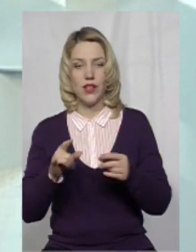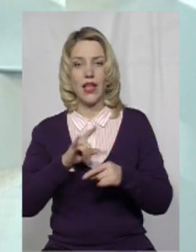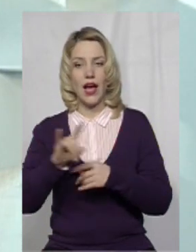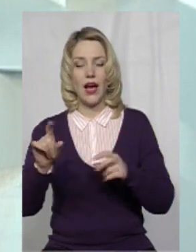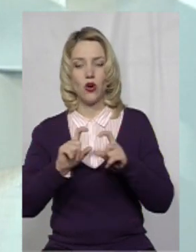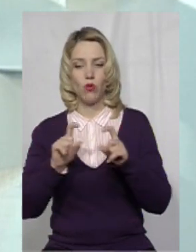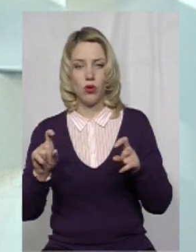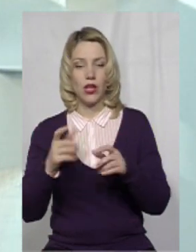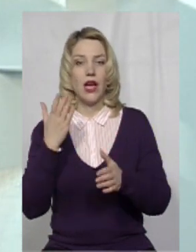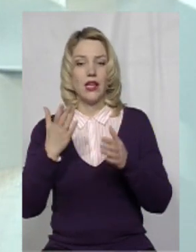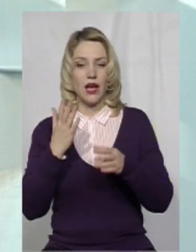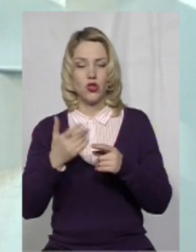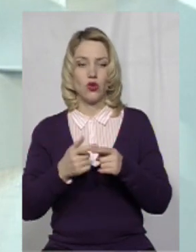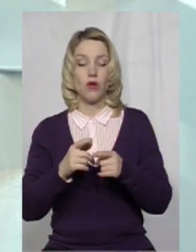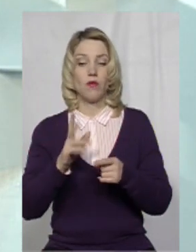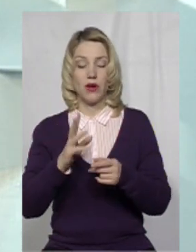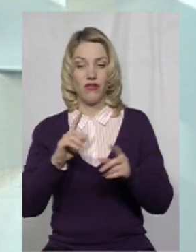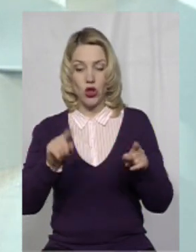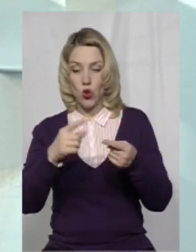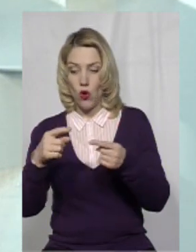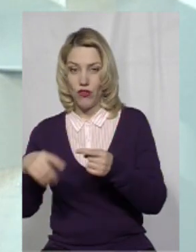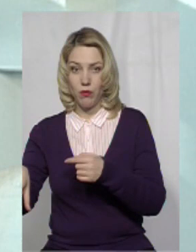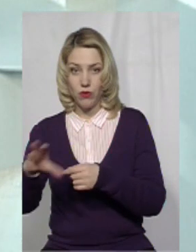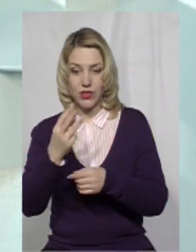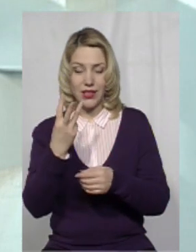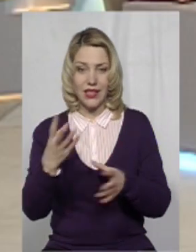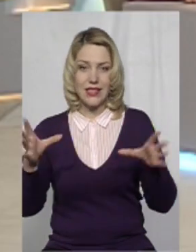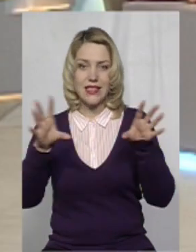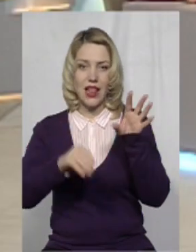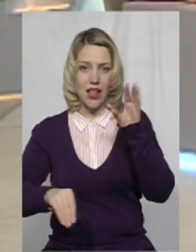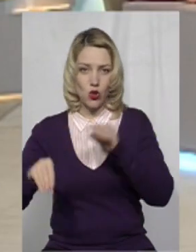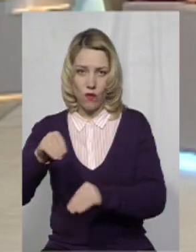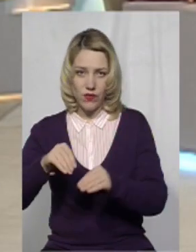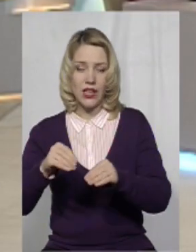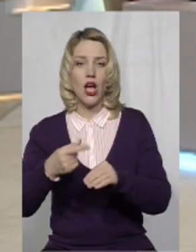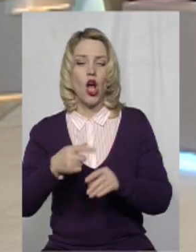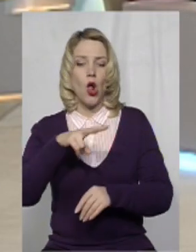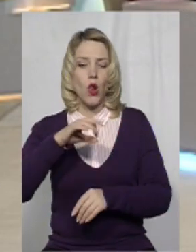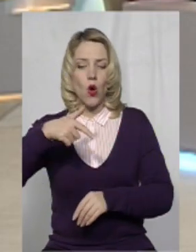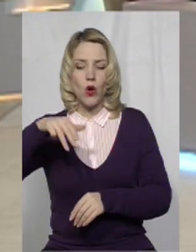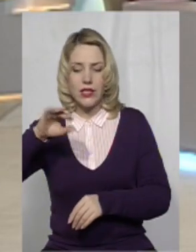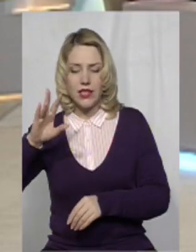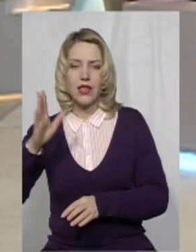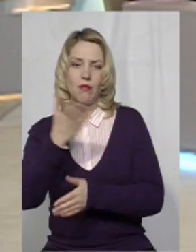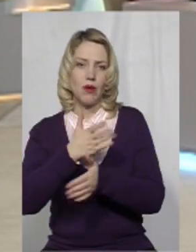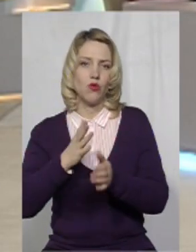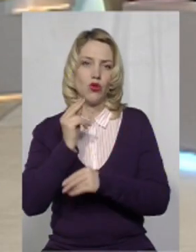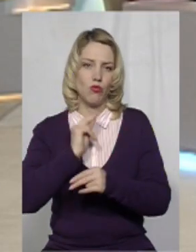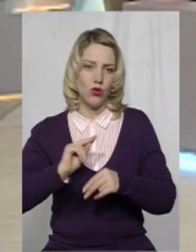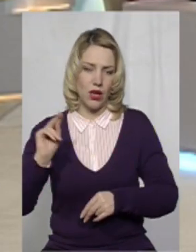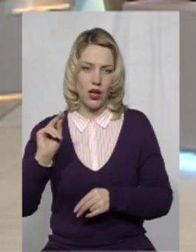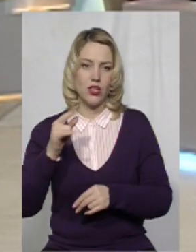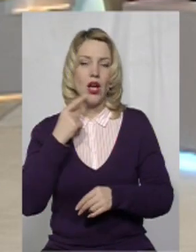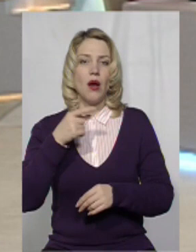складових логістики, то ми стаємо найкращою фактично сьогодні можливістю. Але ми говоримо тут про аеропорт як вантажного пасажирських